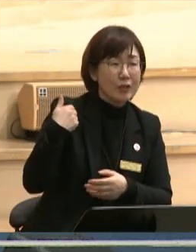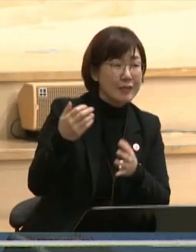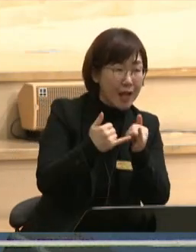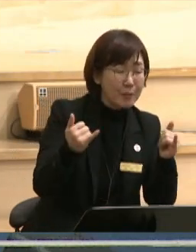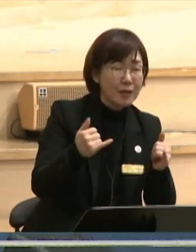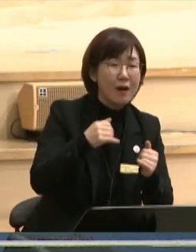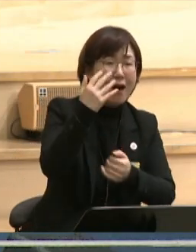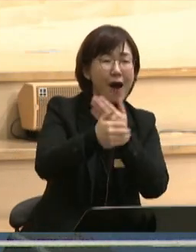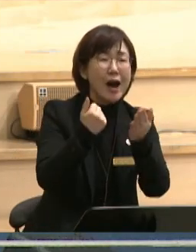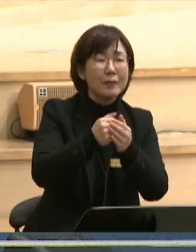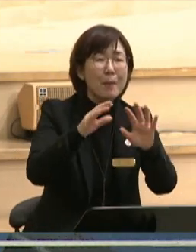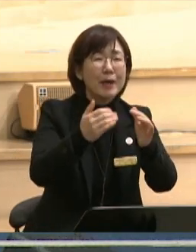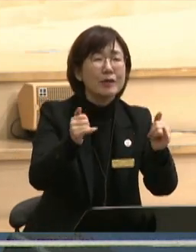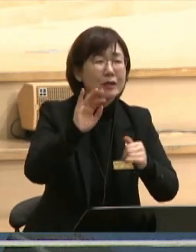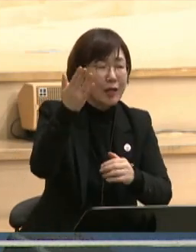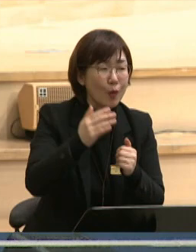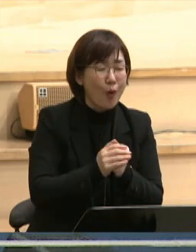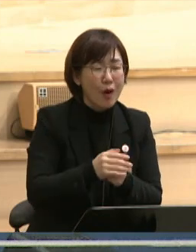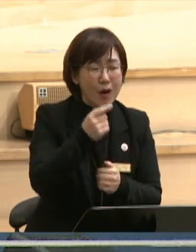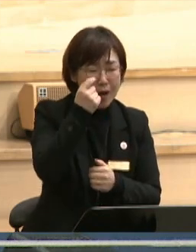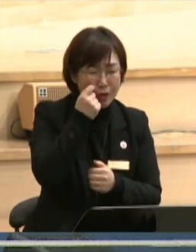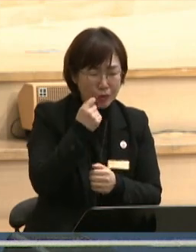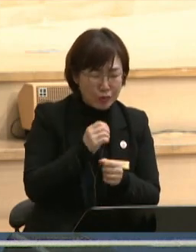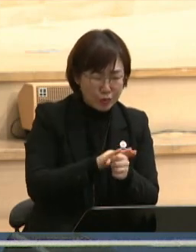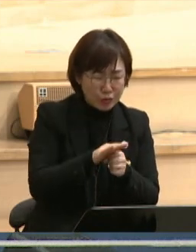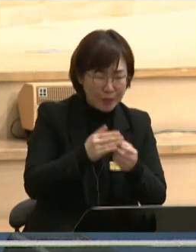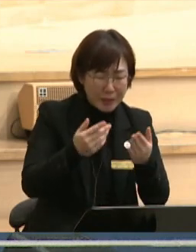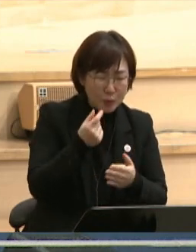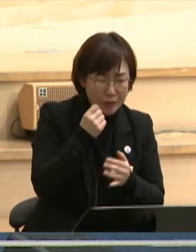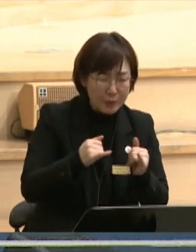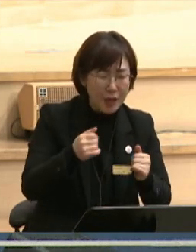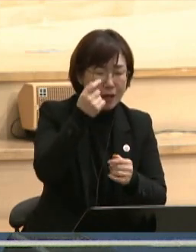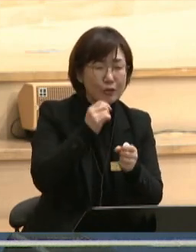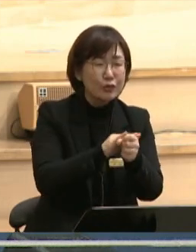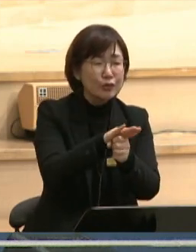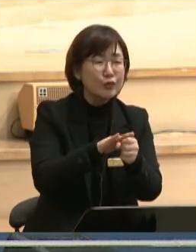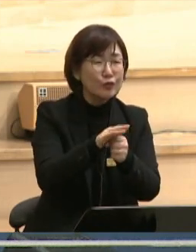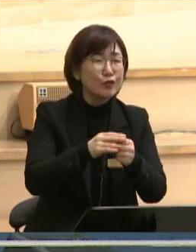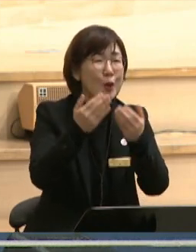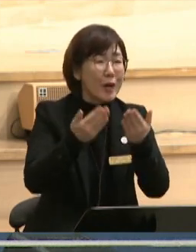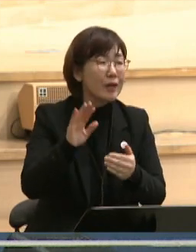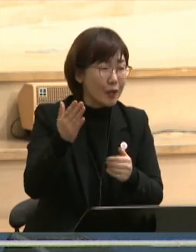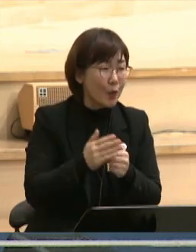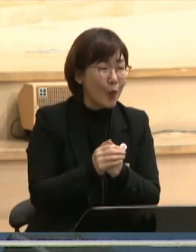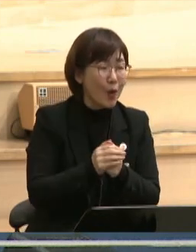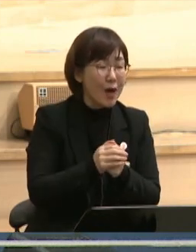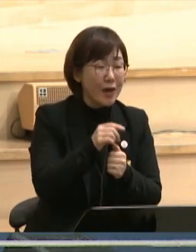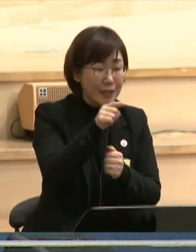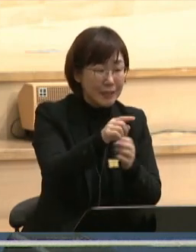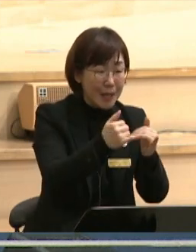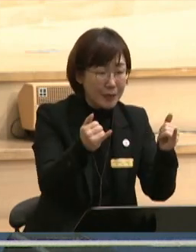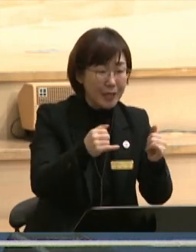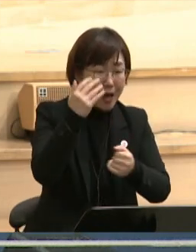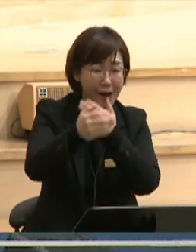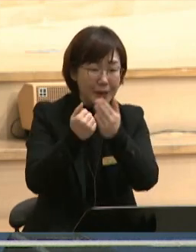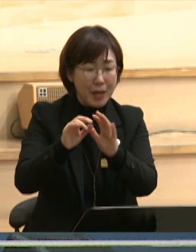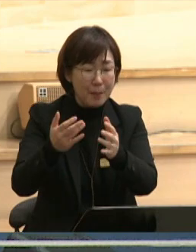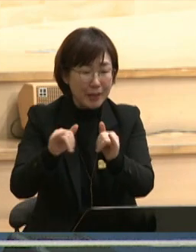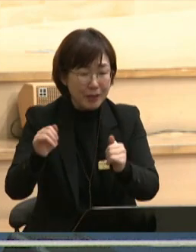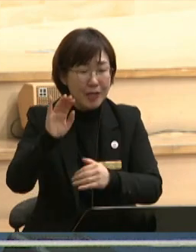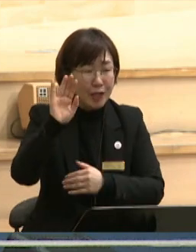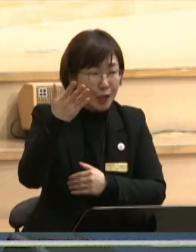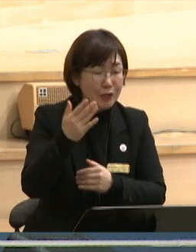백성이 되어지고 긍휼을 얻지 못하던 자들이 긍휼을 얻게 되어집니다 그들이 하나님의 백성이 되어져서 예수